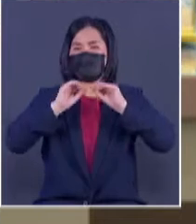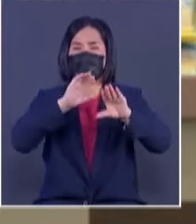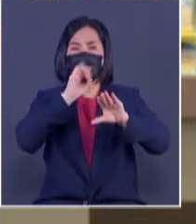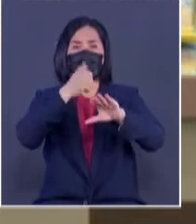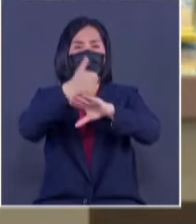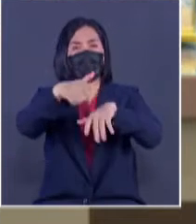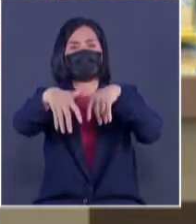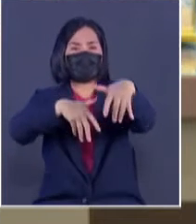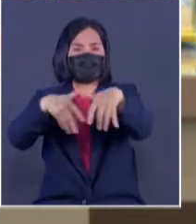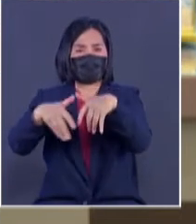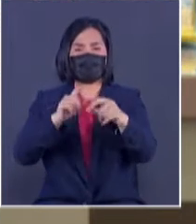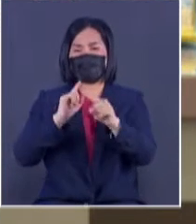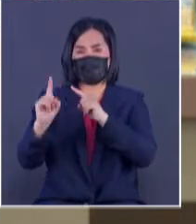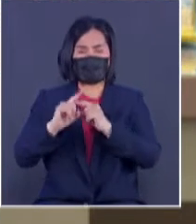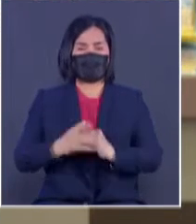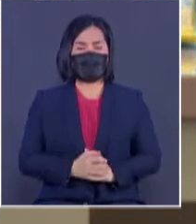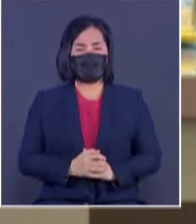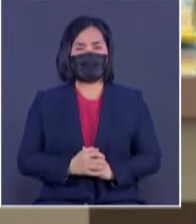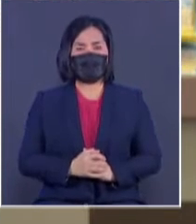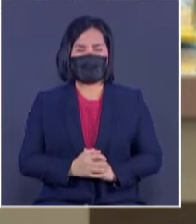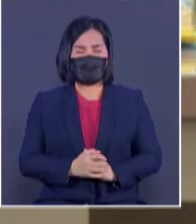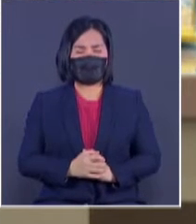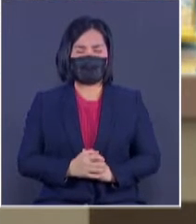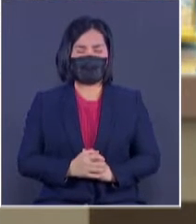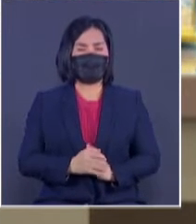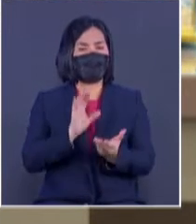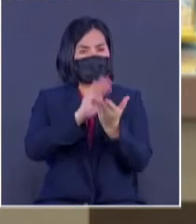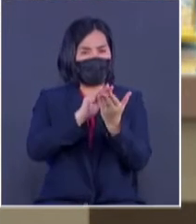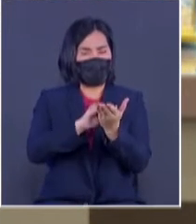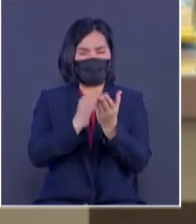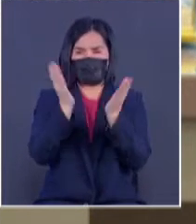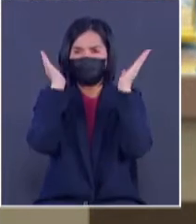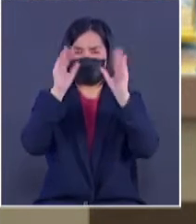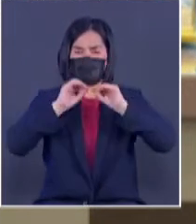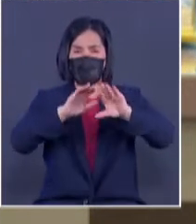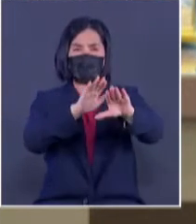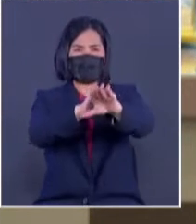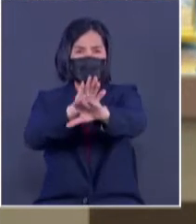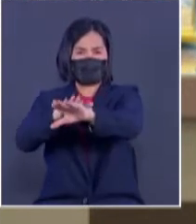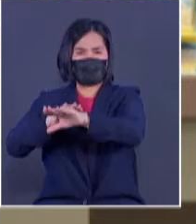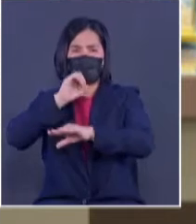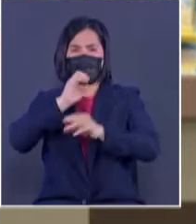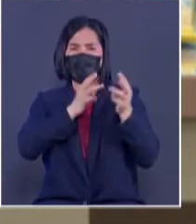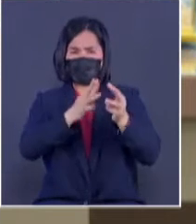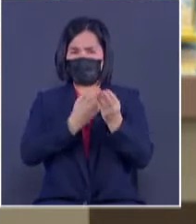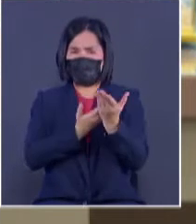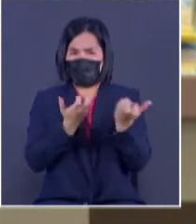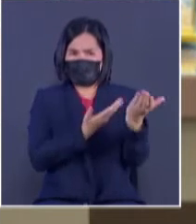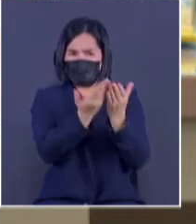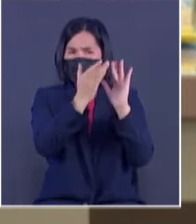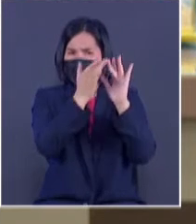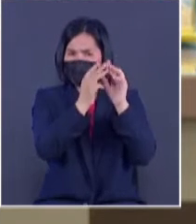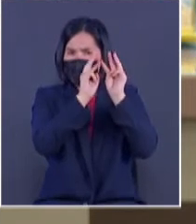ำนันผู้ใหญ่บ้านให้ช่วยตักเตือนในเรื่องของการซื้อของออนไลน์เนี่ยก็ต้องตรวจ